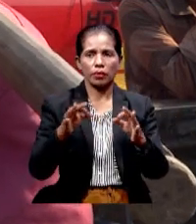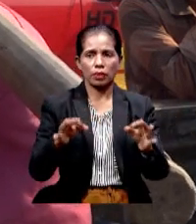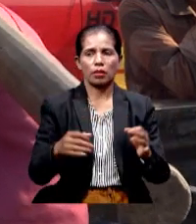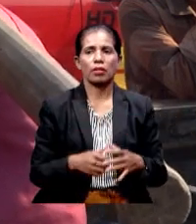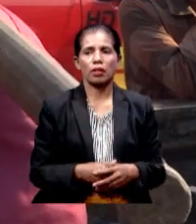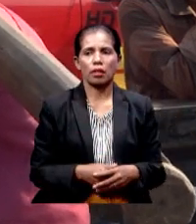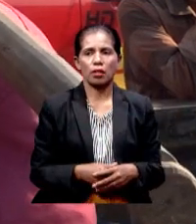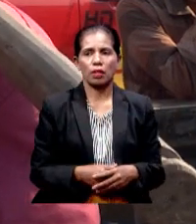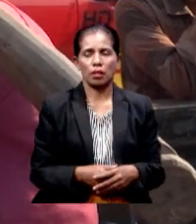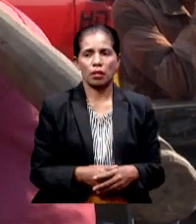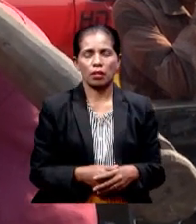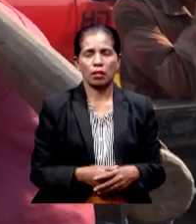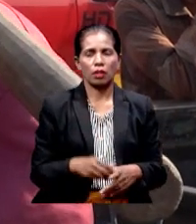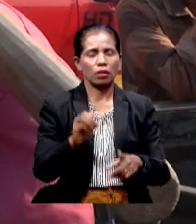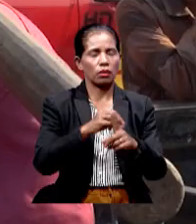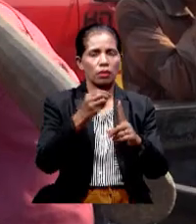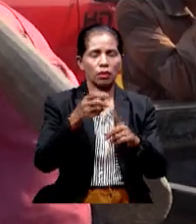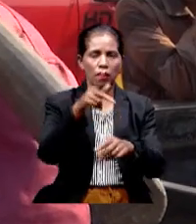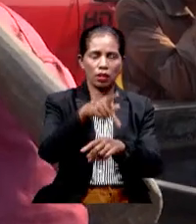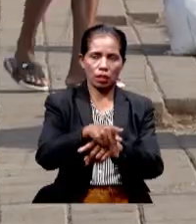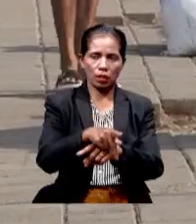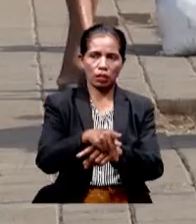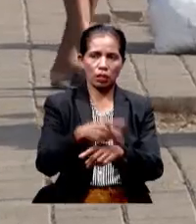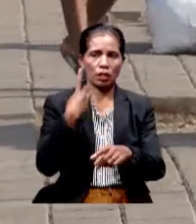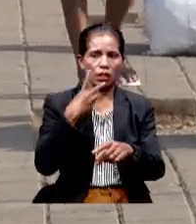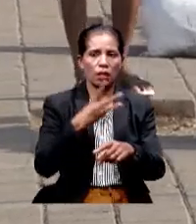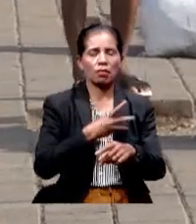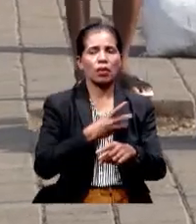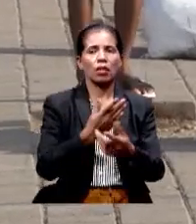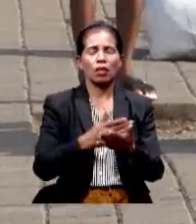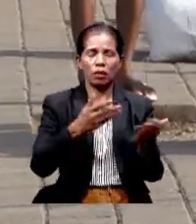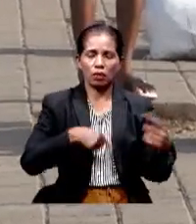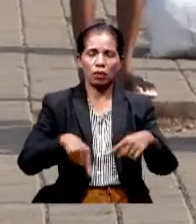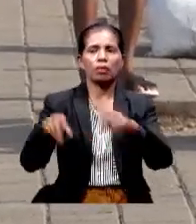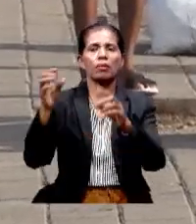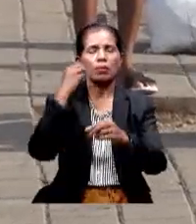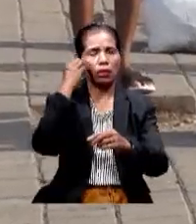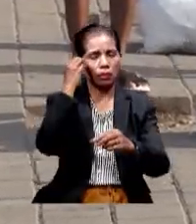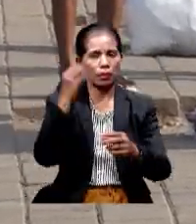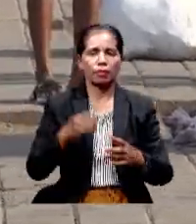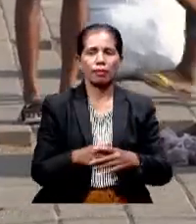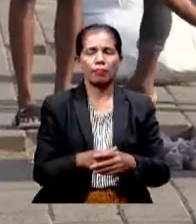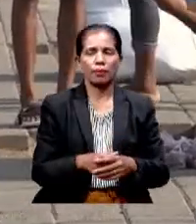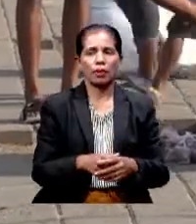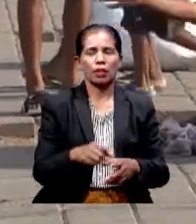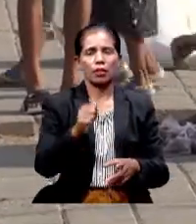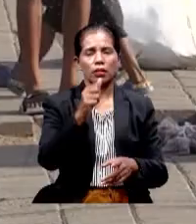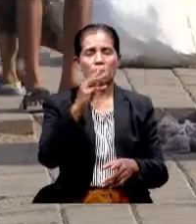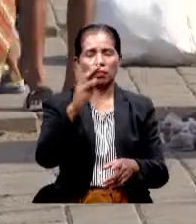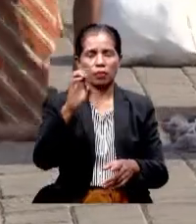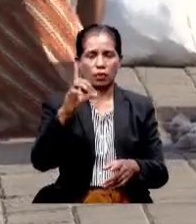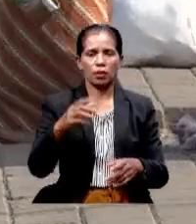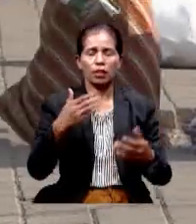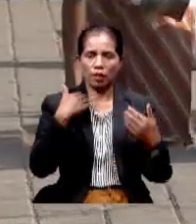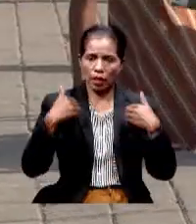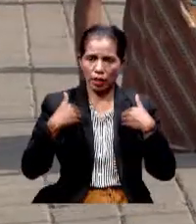dia polanya bela. Kalan tu tepal loron ami bela tolokrai kami bela lori pila pali bama. Samuel Hatutan sorte dia